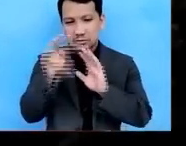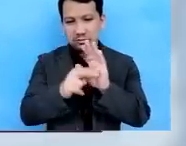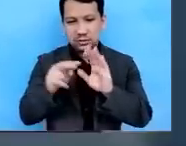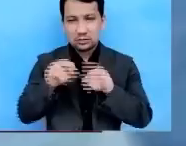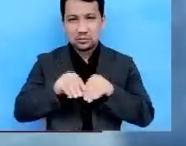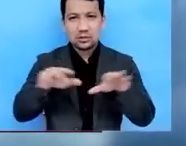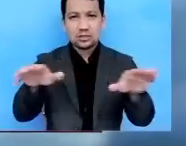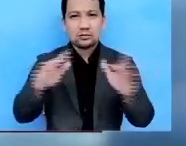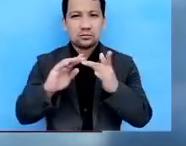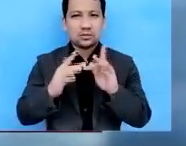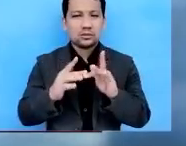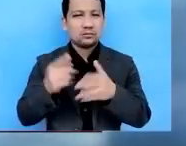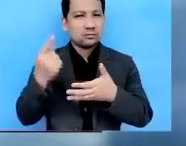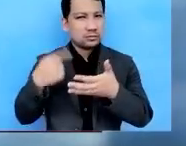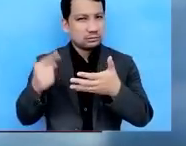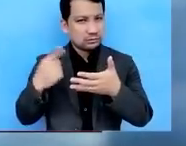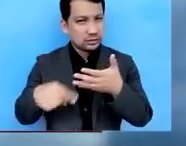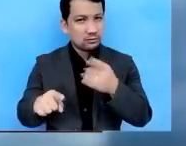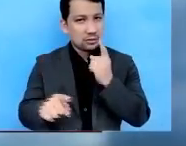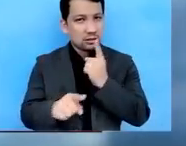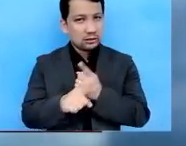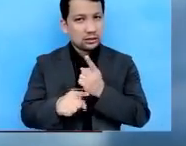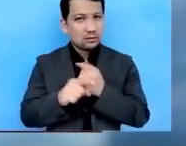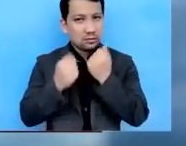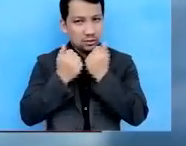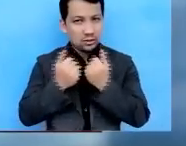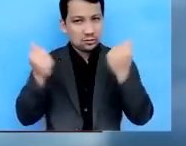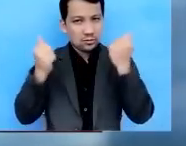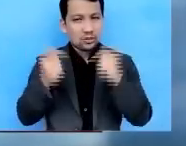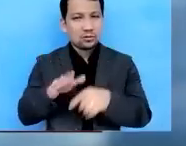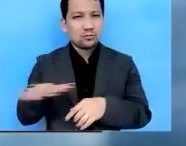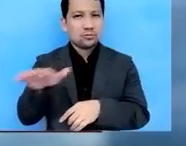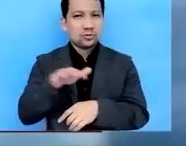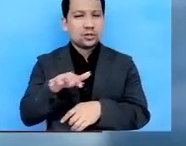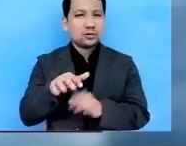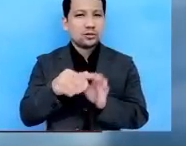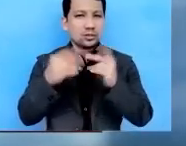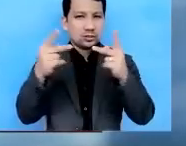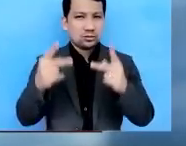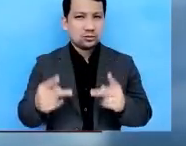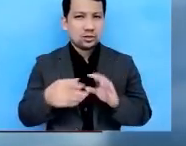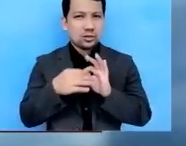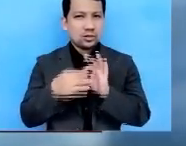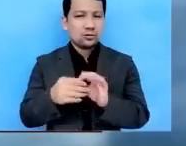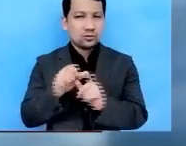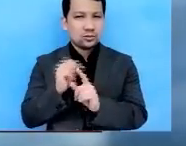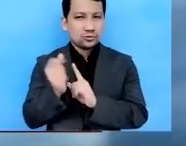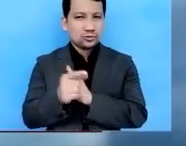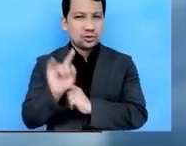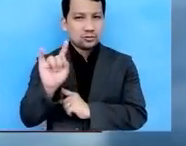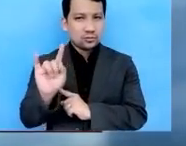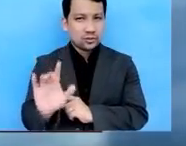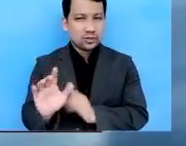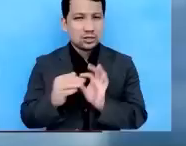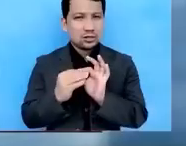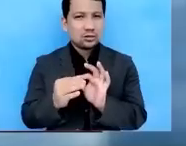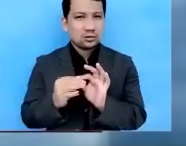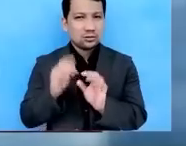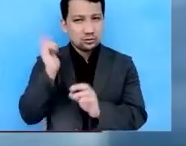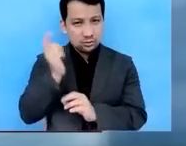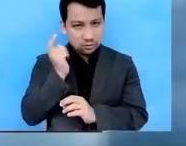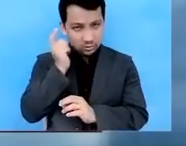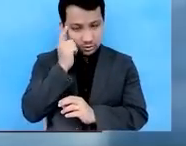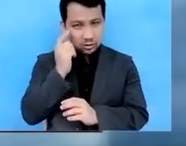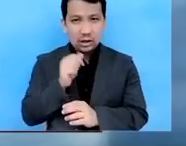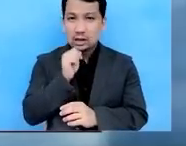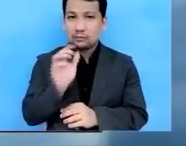online. I-check kung tamang anunsyo mula mismo sa mga official website or social media pages ng mga ahensya ng gobyerno para hindi